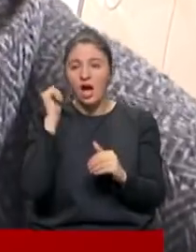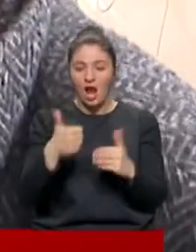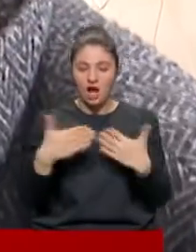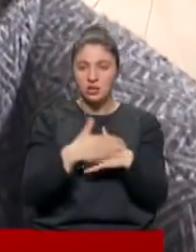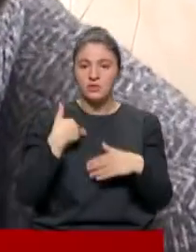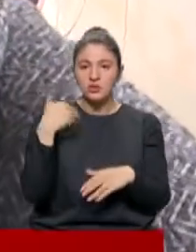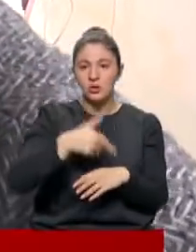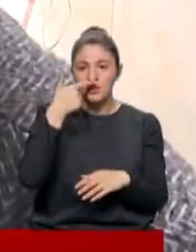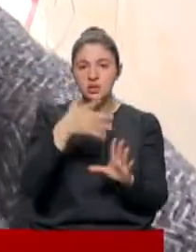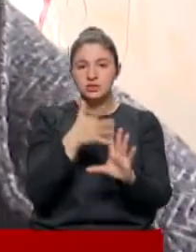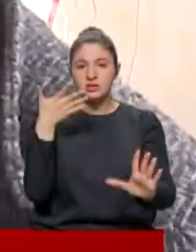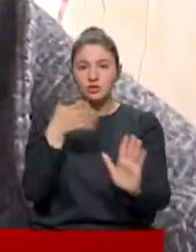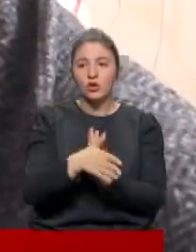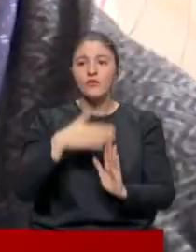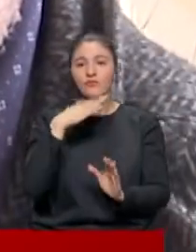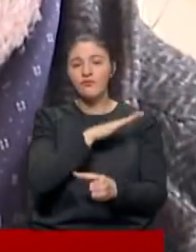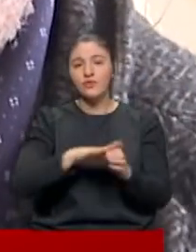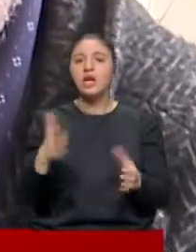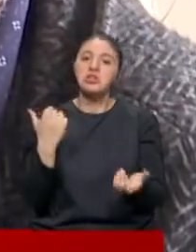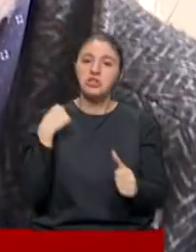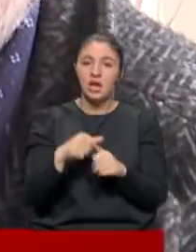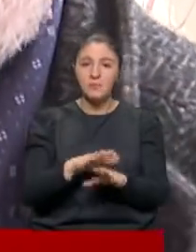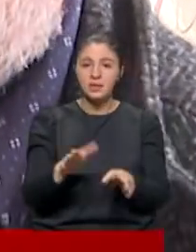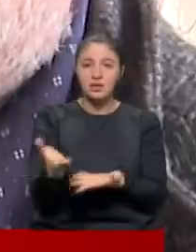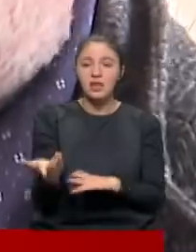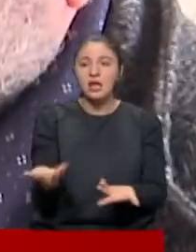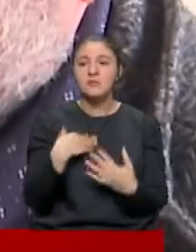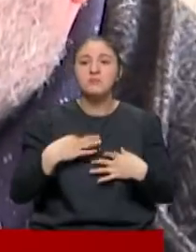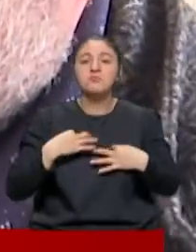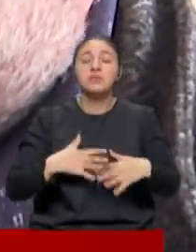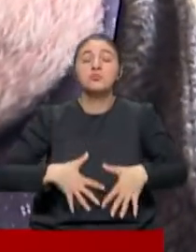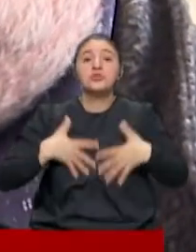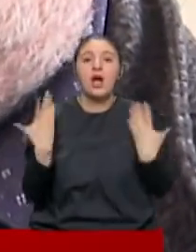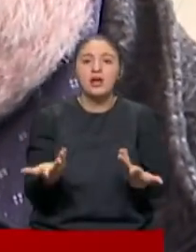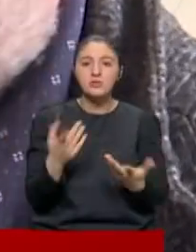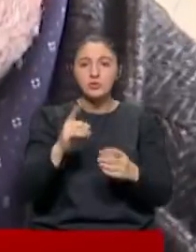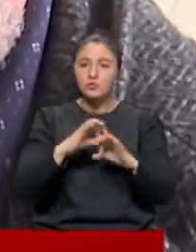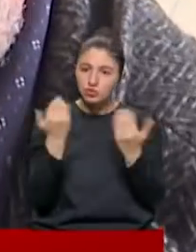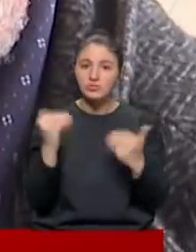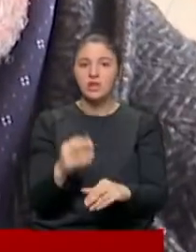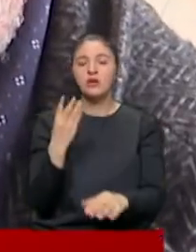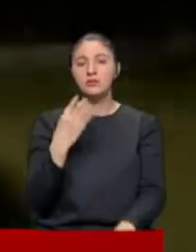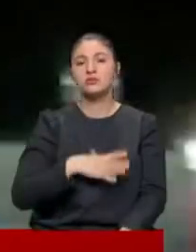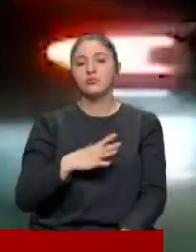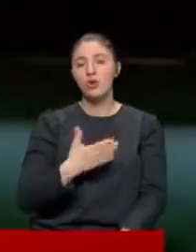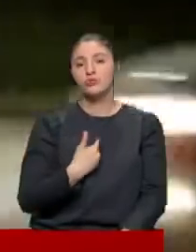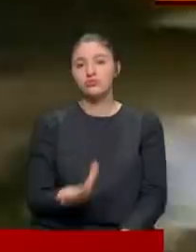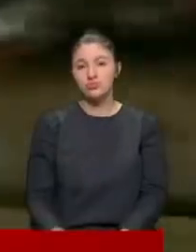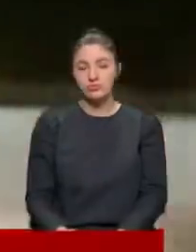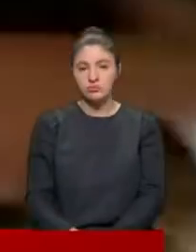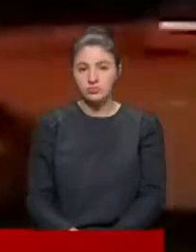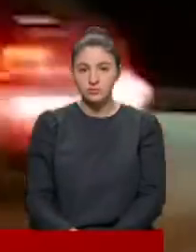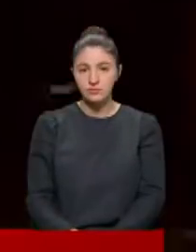geliyoruz benzincilere sıra girmeye, depoyu dolduruyoruz. Yine depo bitti. Artık bıktık, bunaldık. Buna bir çözüm getirmelerini istiyoruz.